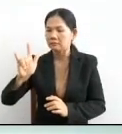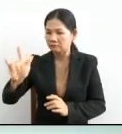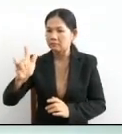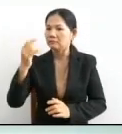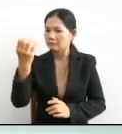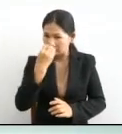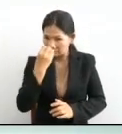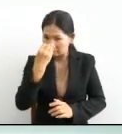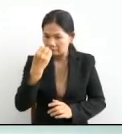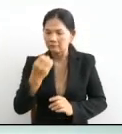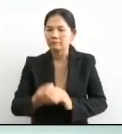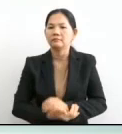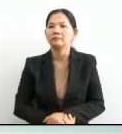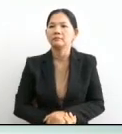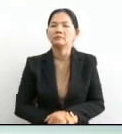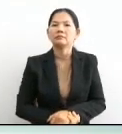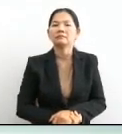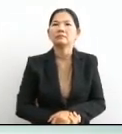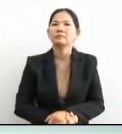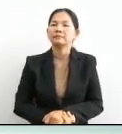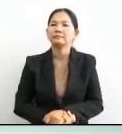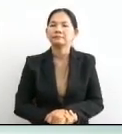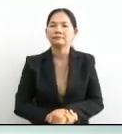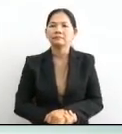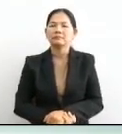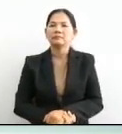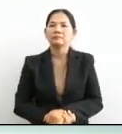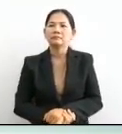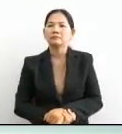phía bó rì phổ chàng